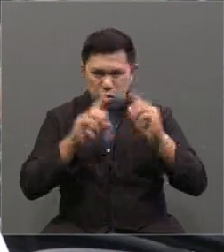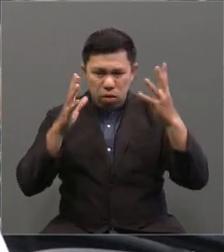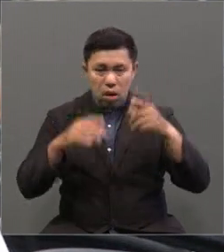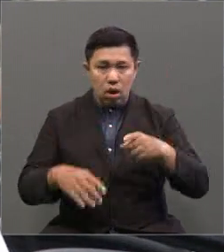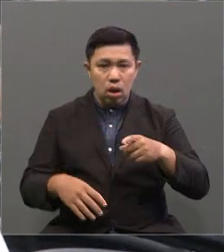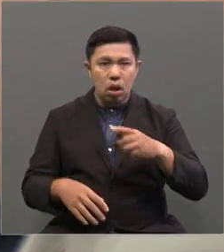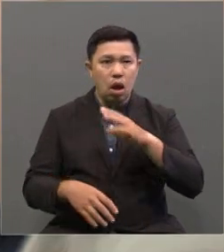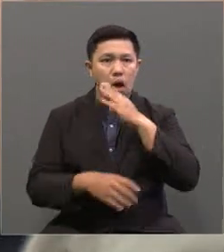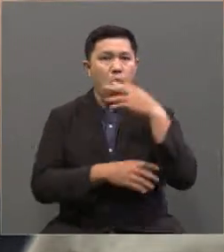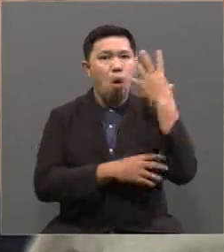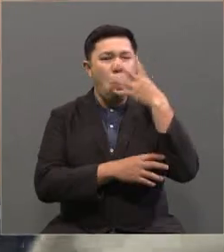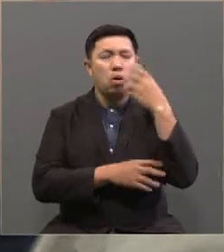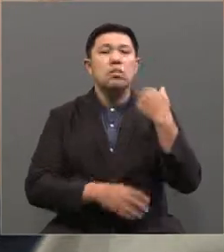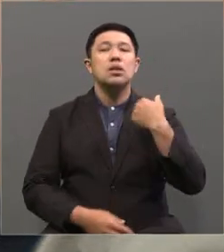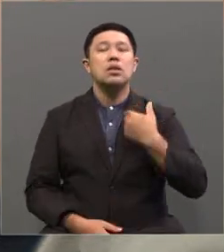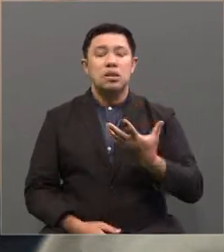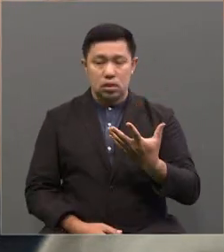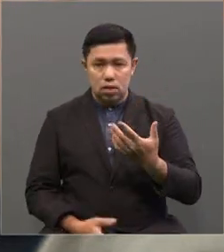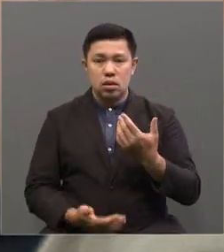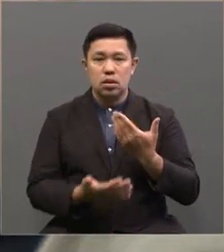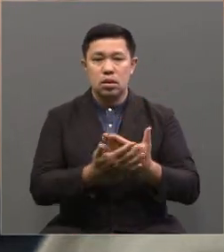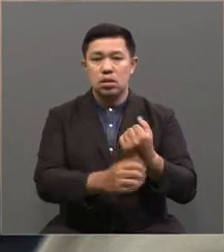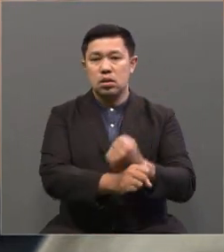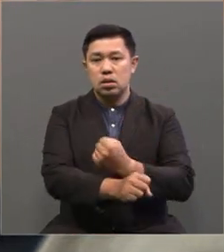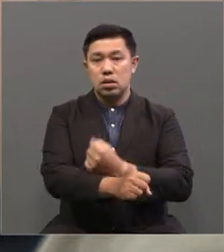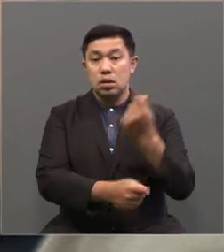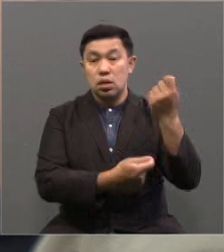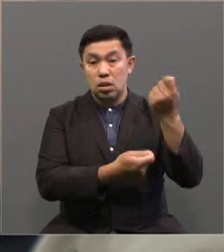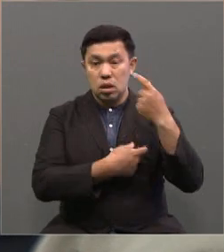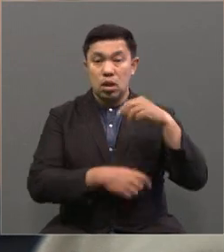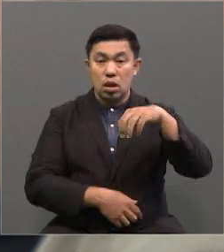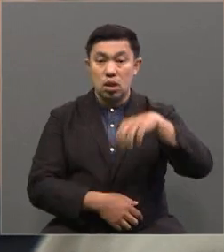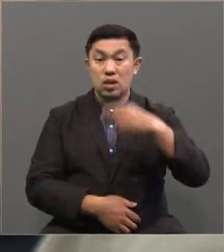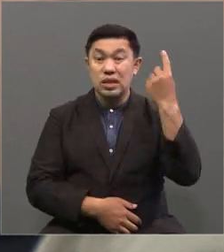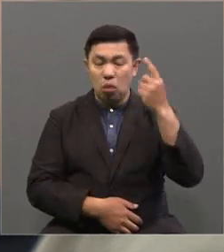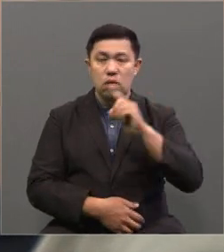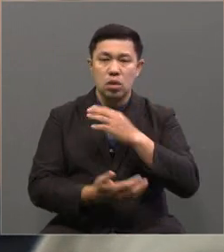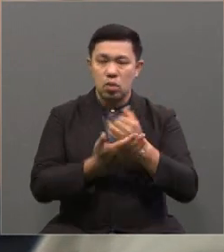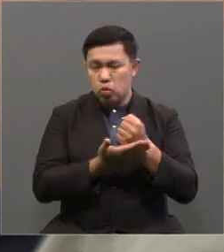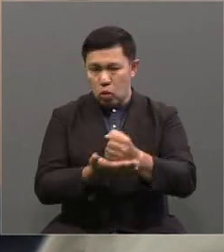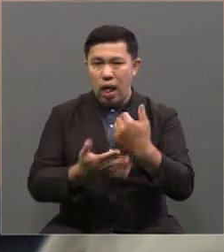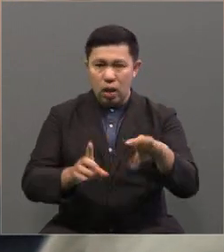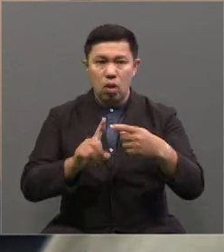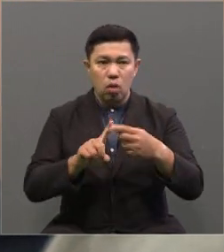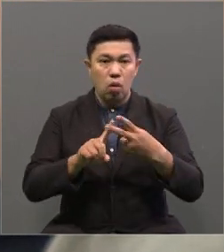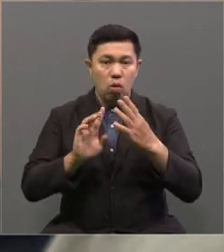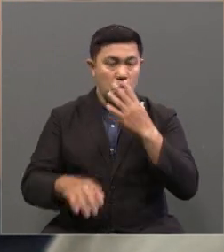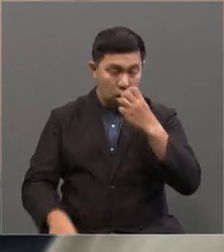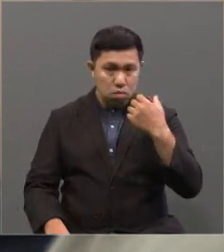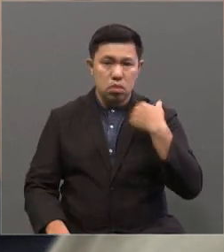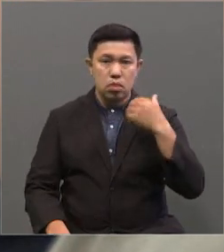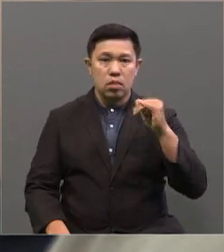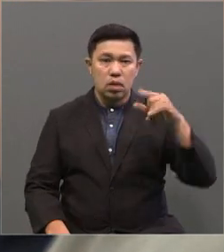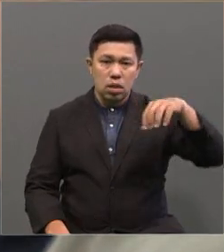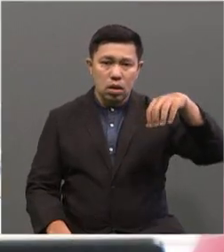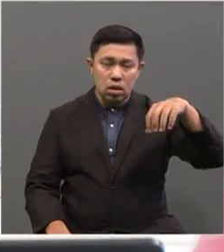าปรากฏว่าก็ถูกหลอกไปนะคะการเยียวยาเนี่ยทางกรมการท่องเที่ยวเขาก็ดำเนินการไปแล้วบางส่วนผู้เสียหายก็จะได้อีกส่วนนึงจ